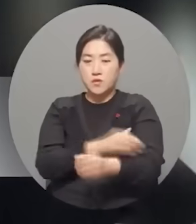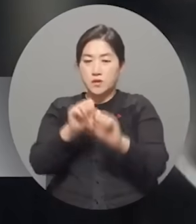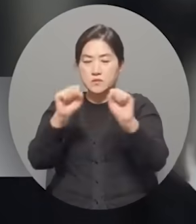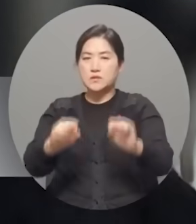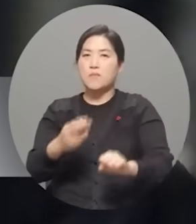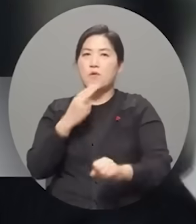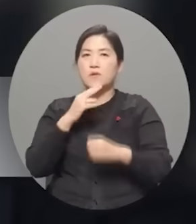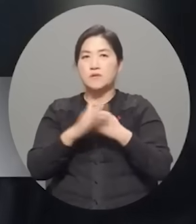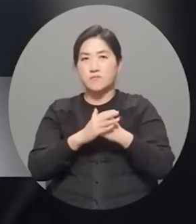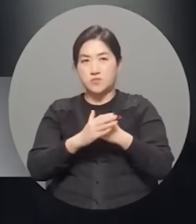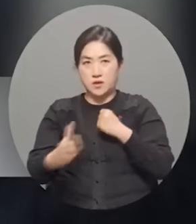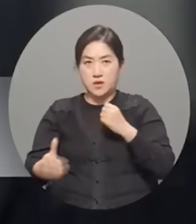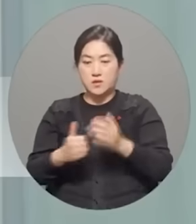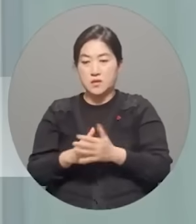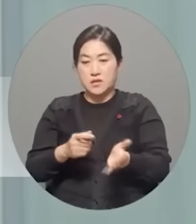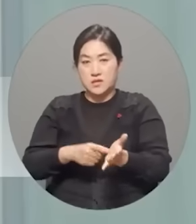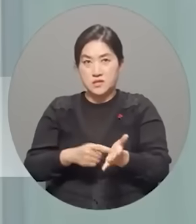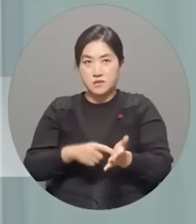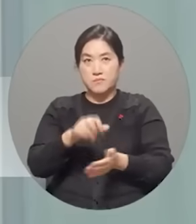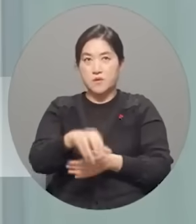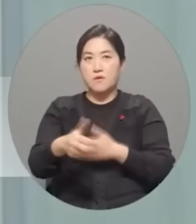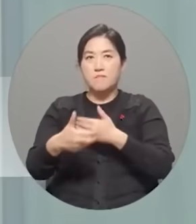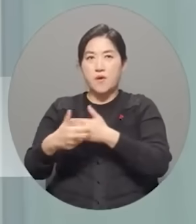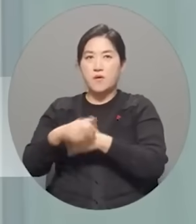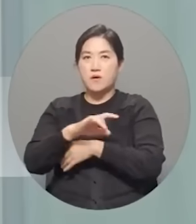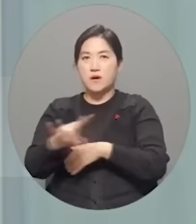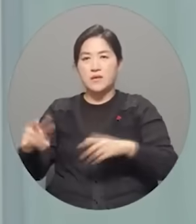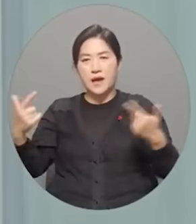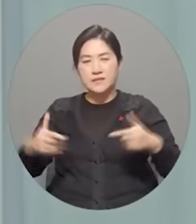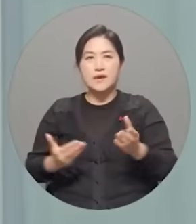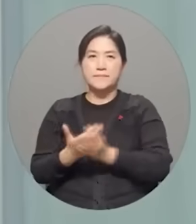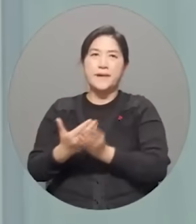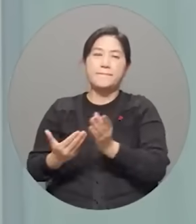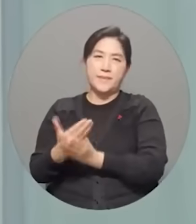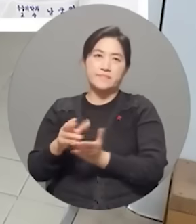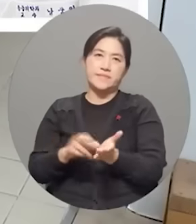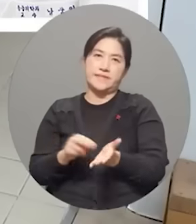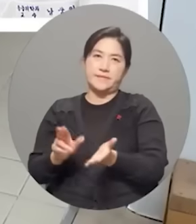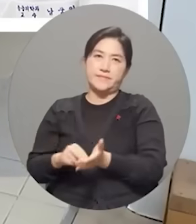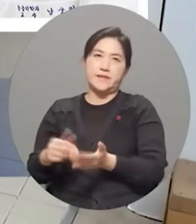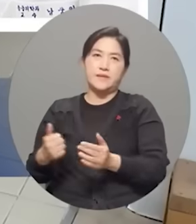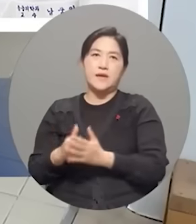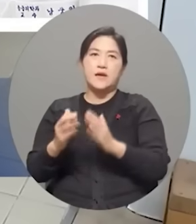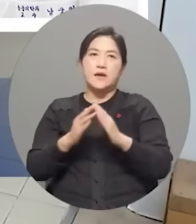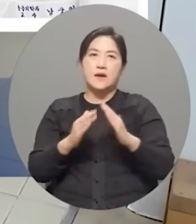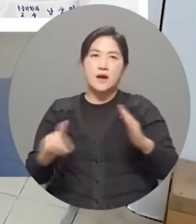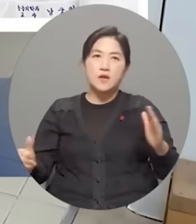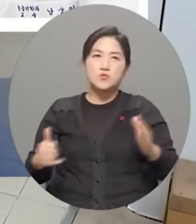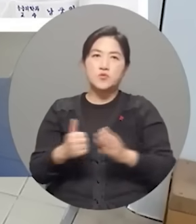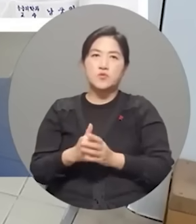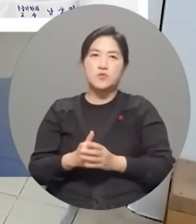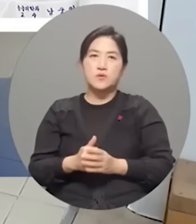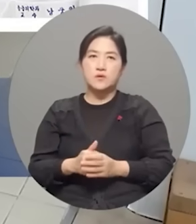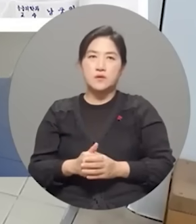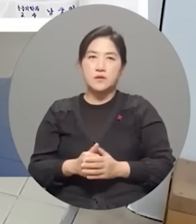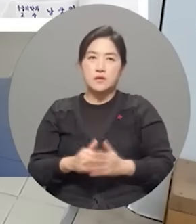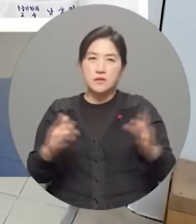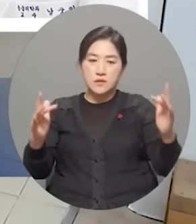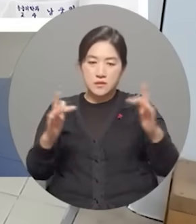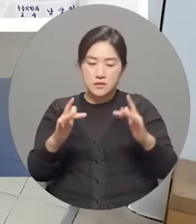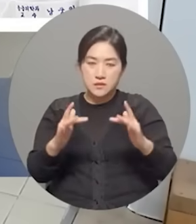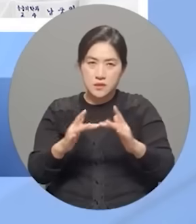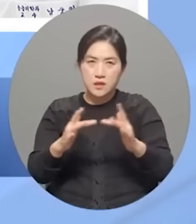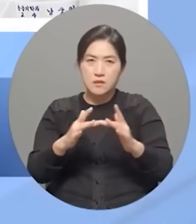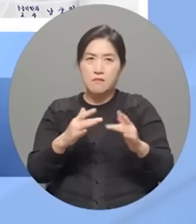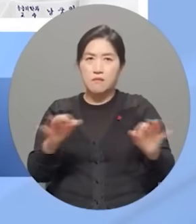없기 때문인데 응급실이 있는 병원마다 늘상 벌어지는 일입니다. 가족을 그냥 통합으로 찾을 수 있는 시스템이 있으면